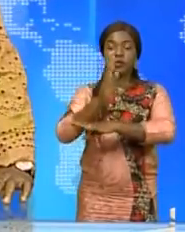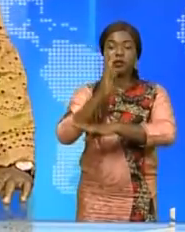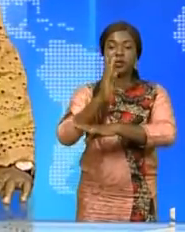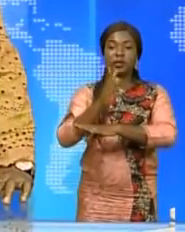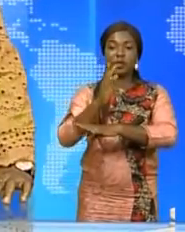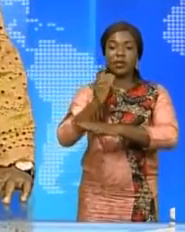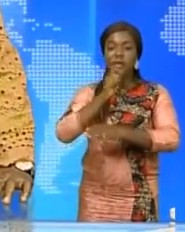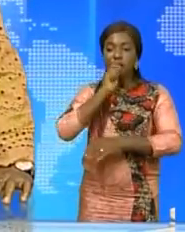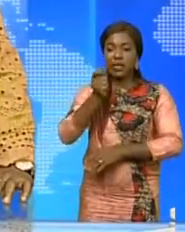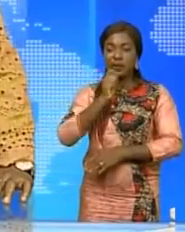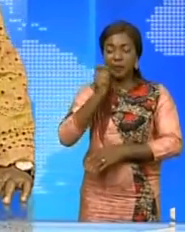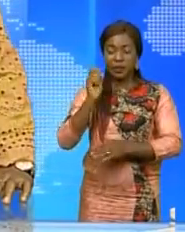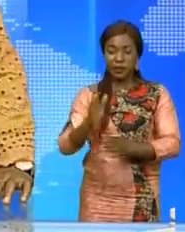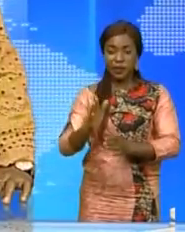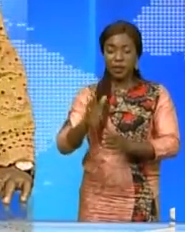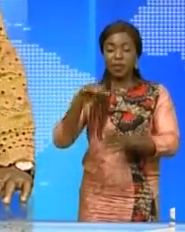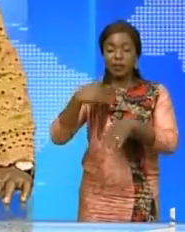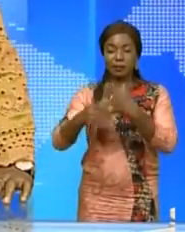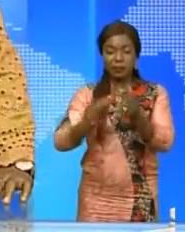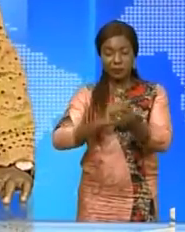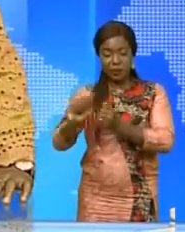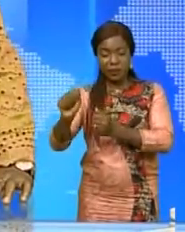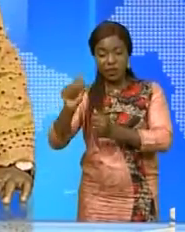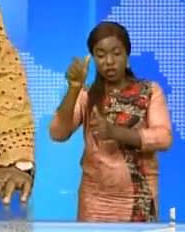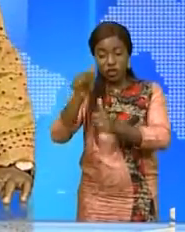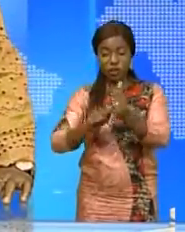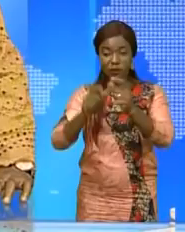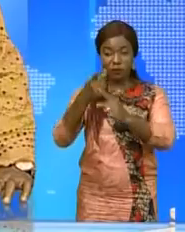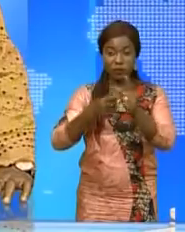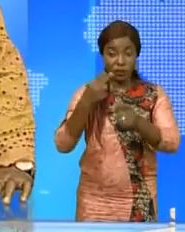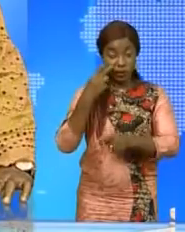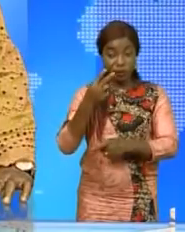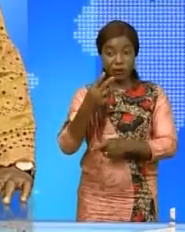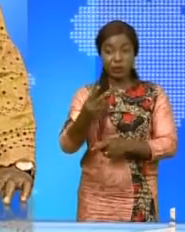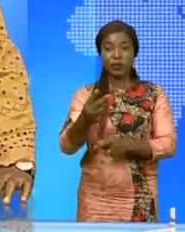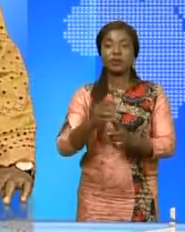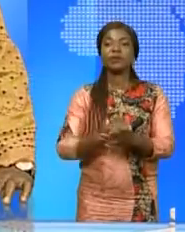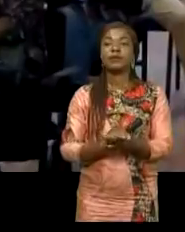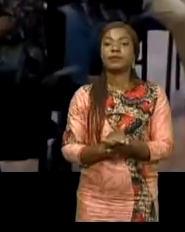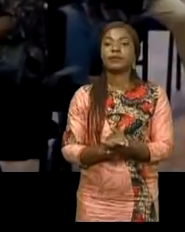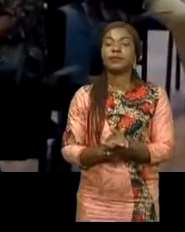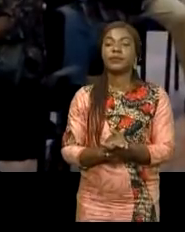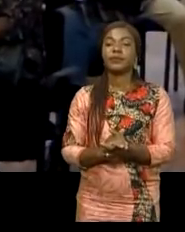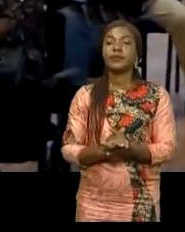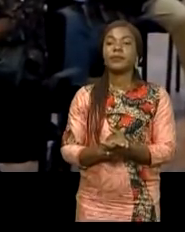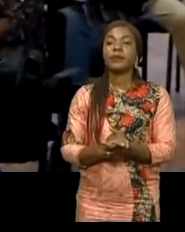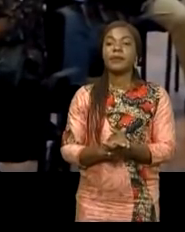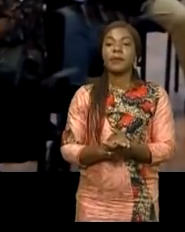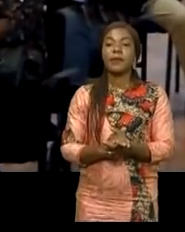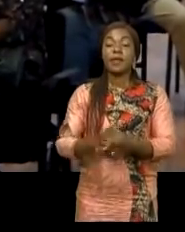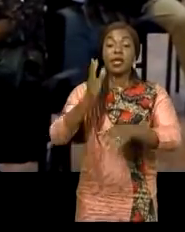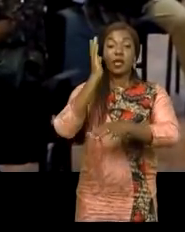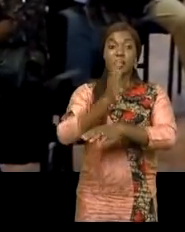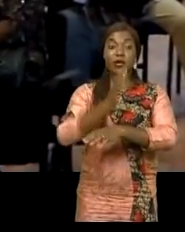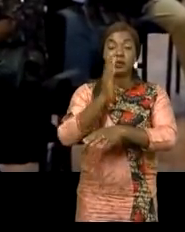hebdomadaire de la monusco animé par son porte parole les détails avec mamie tab en galice en conférence